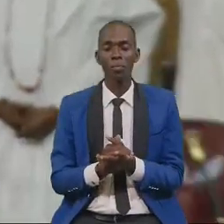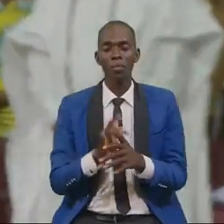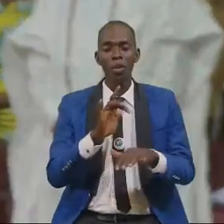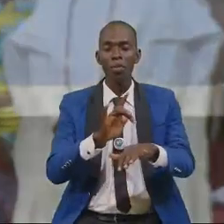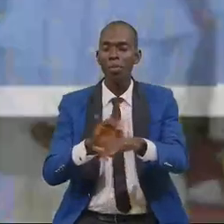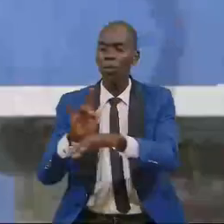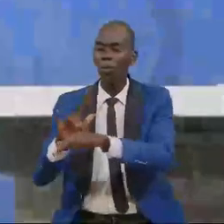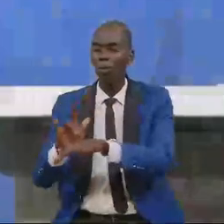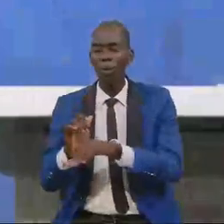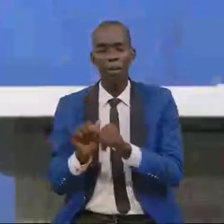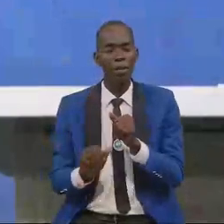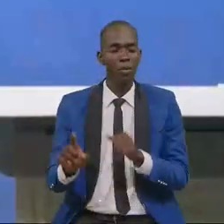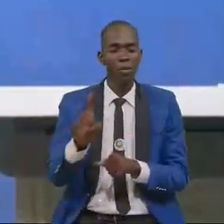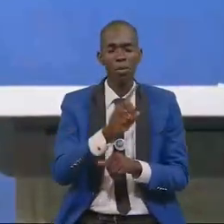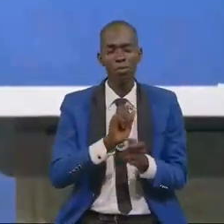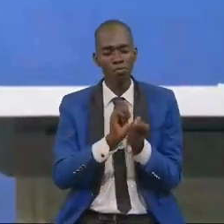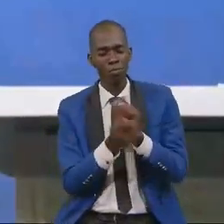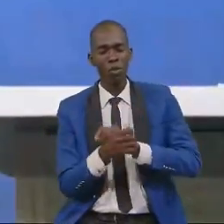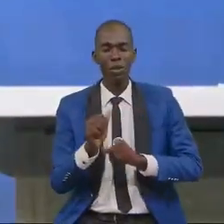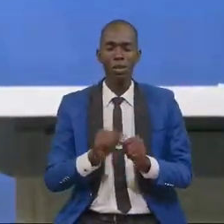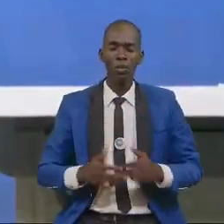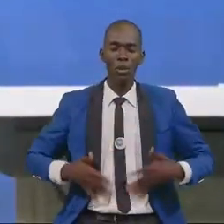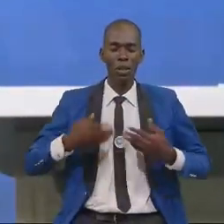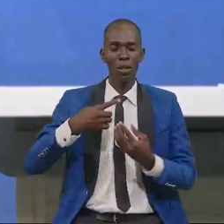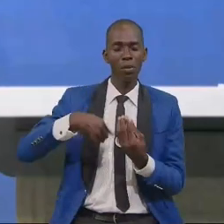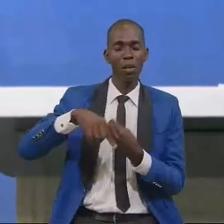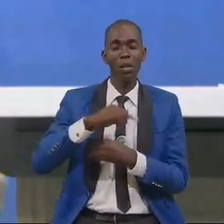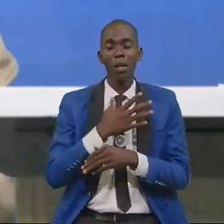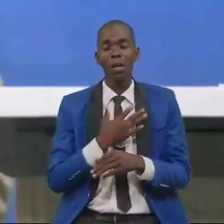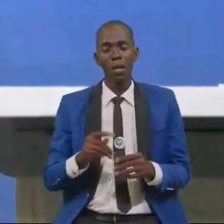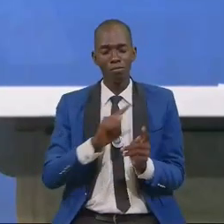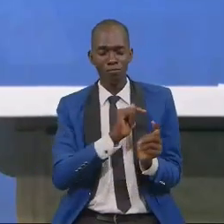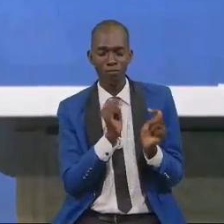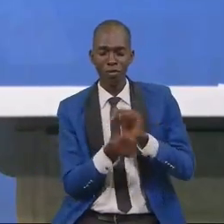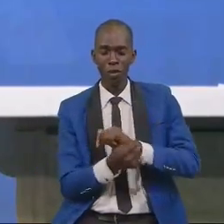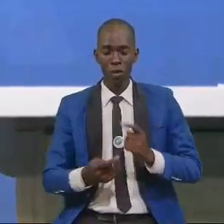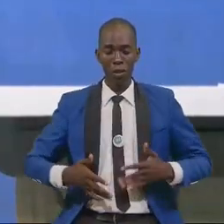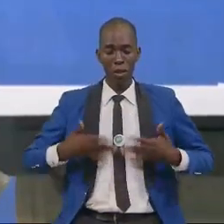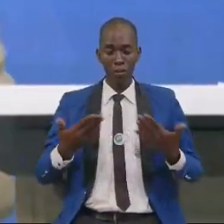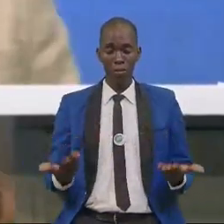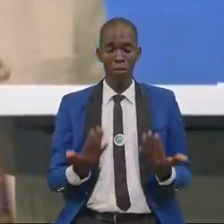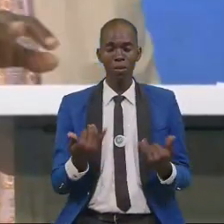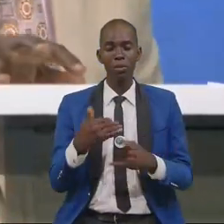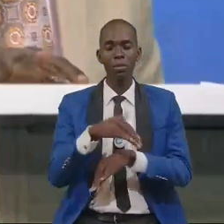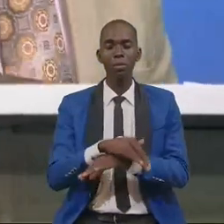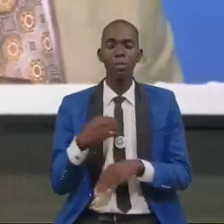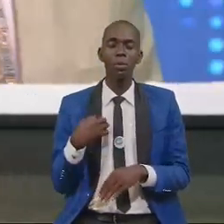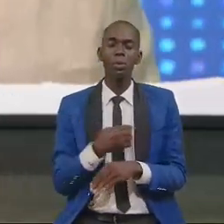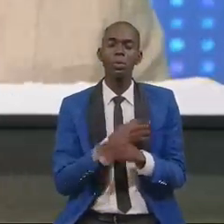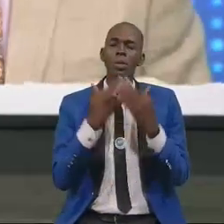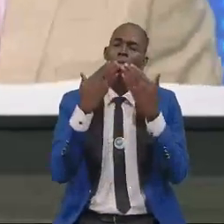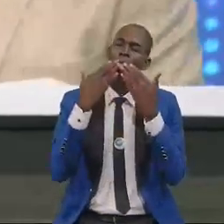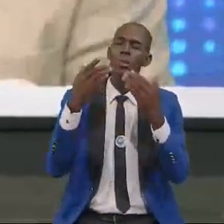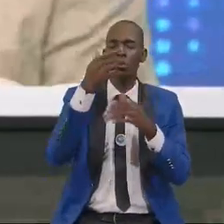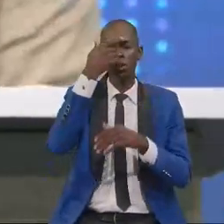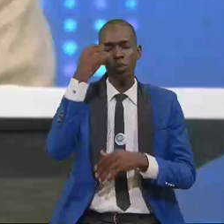chacun transforme chaque vie et transforme de vie aujourd'hui merci parce